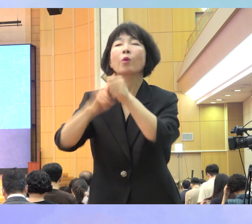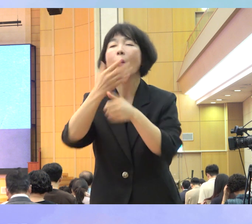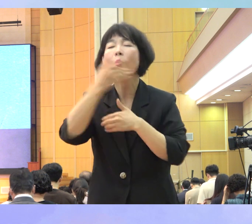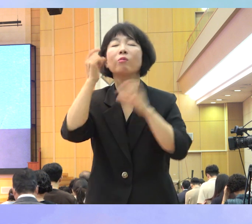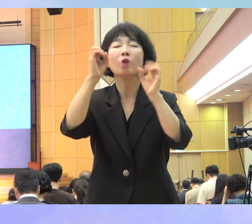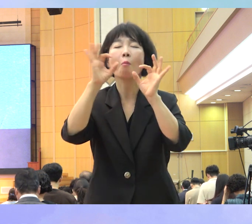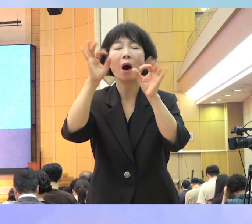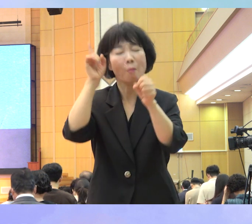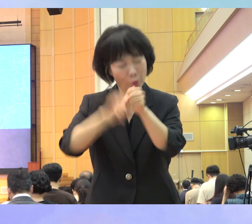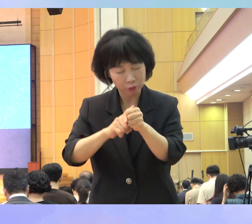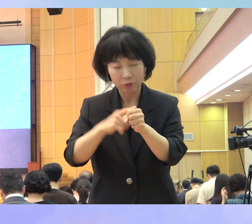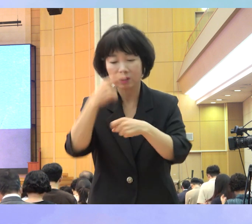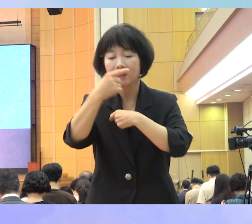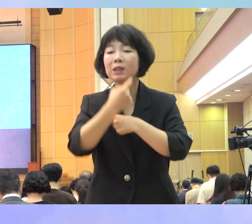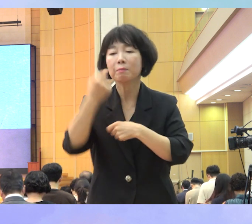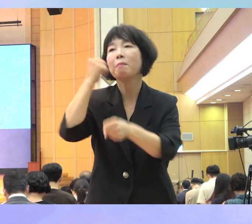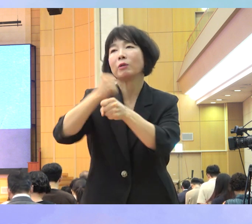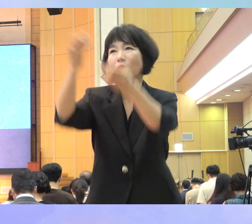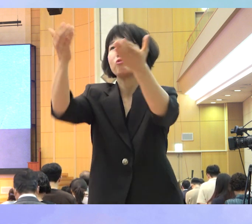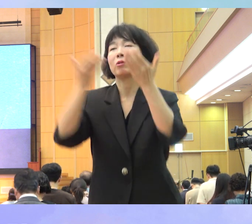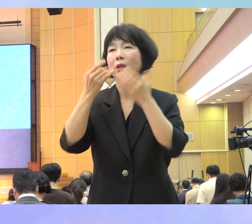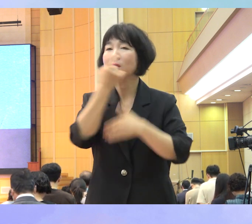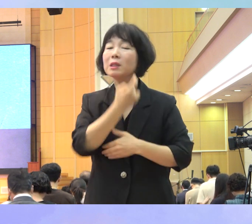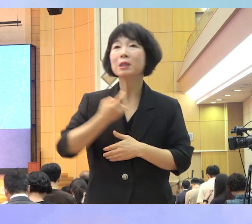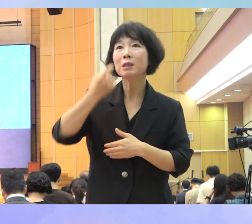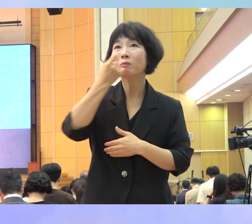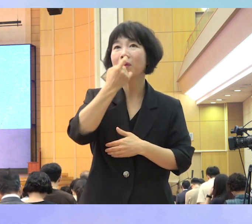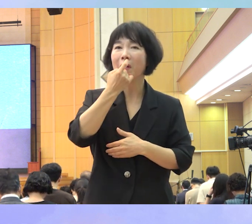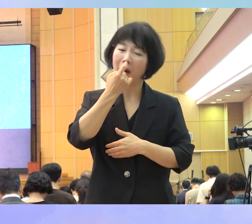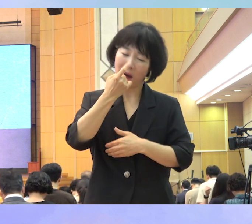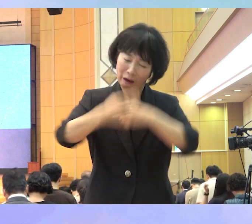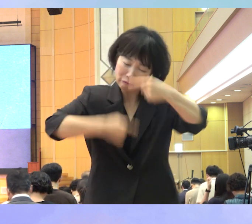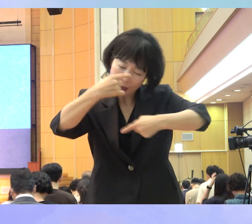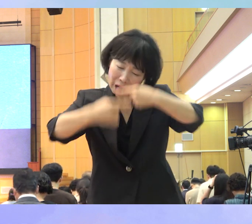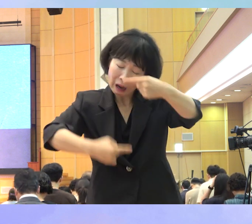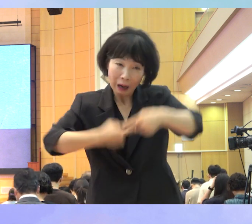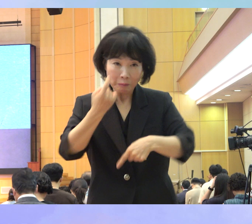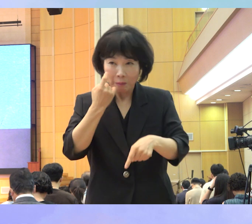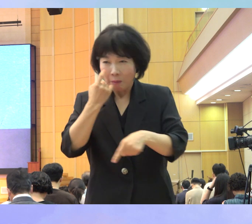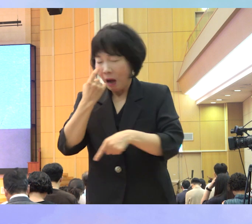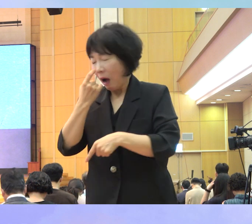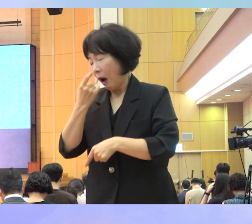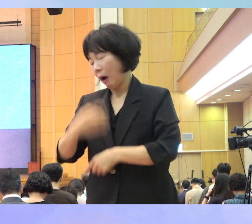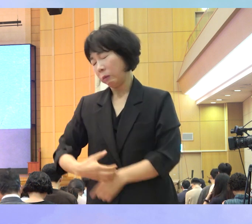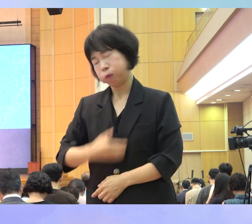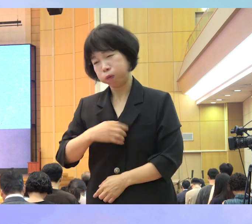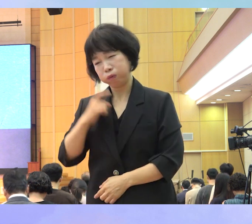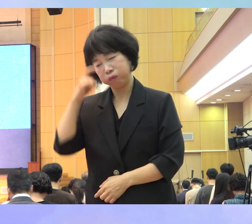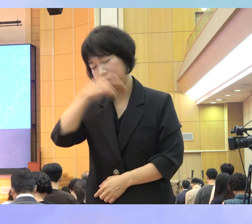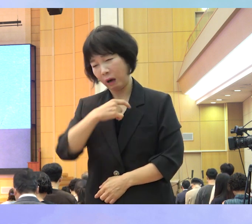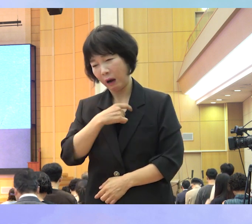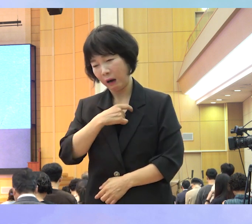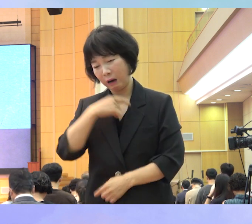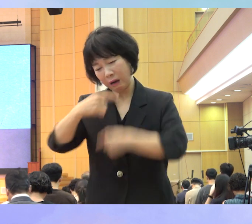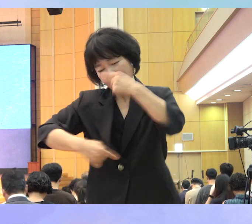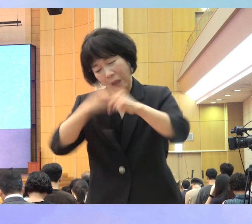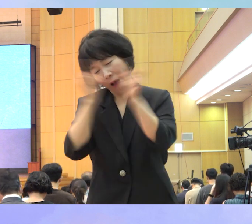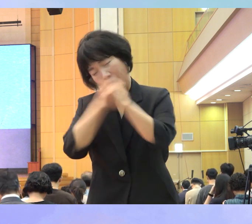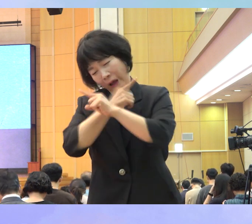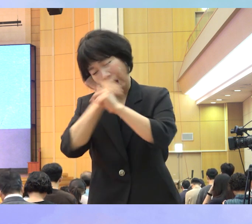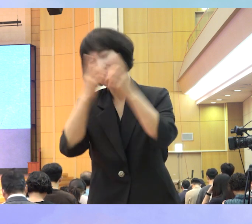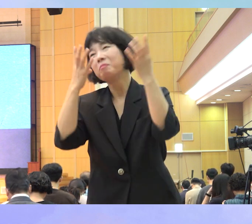복음을 전파하라는 것입니다. 하지만 이 입술로 얼마나 추악한 말들을 많이 하며 더러운 말들을 입 밖에